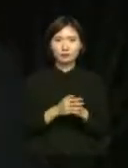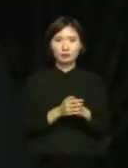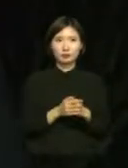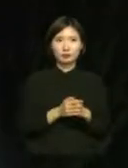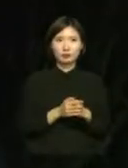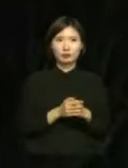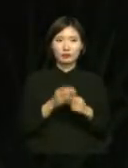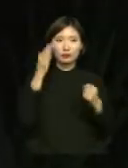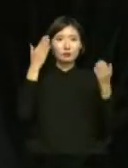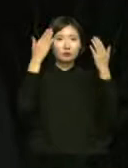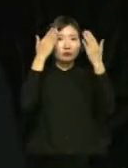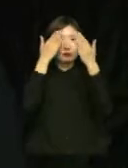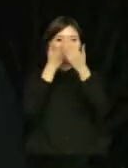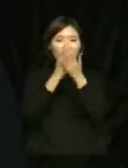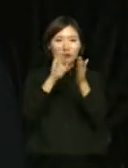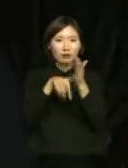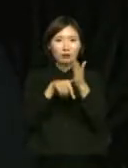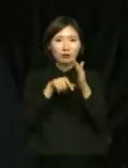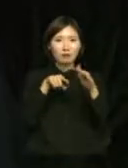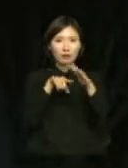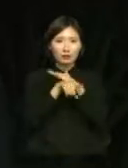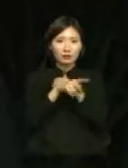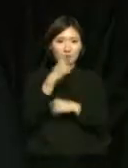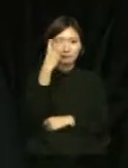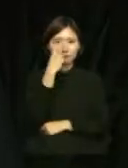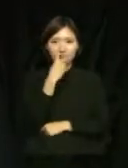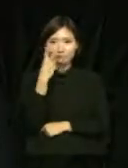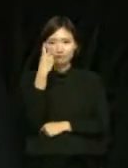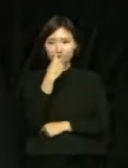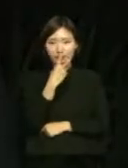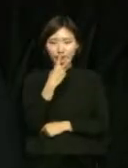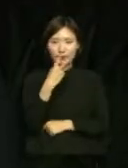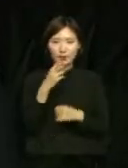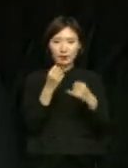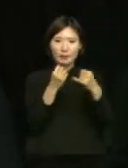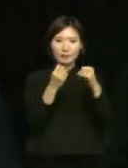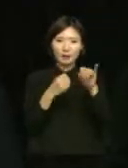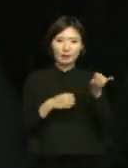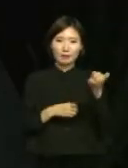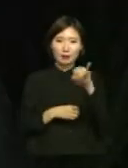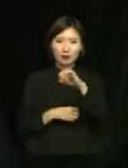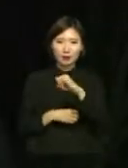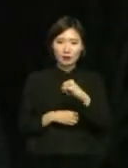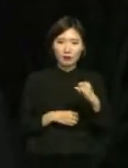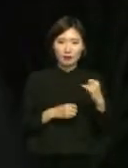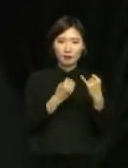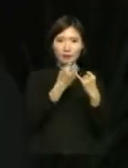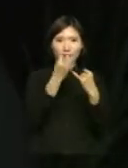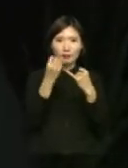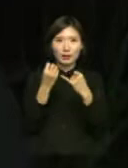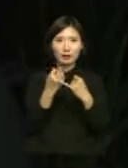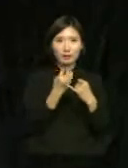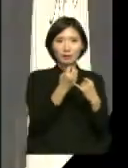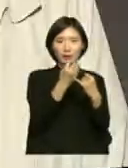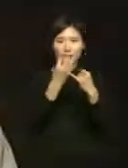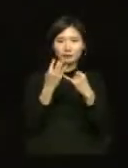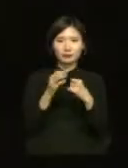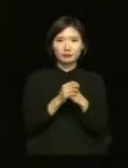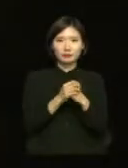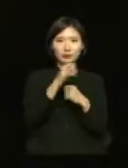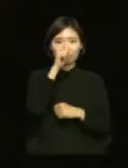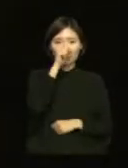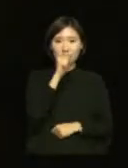위의 불도 다 꺼지고 했을 때와 속 살펴보니까 바짝바짝 하고 있더라구요 옛날 또 생각도 나고 너무 좋았어요